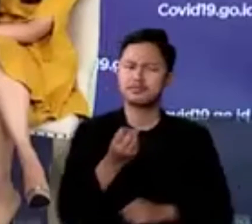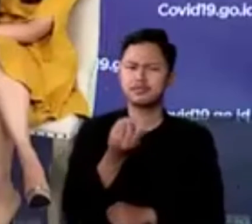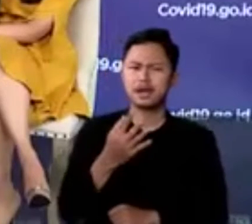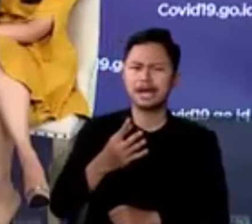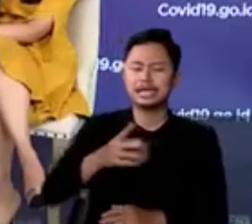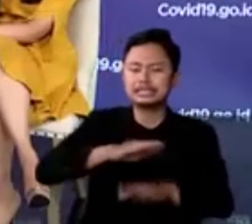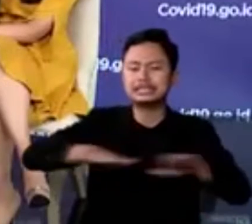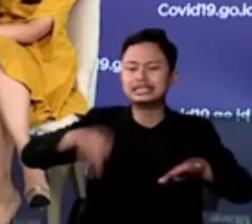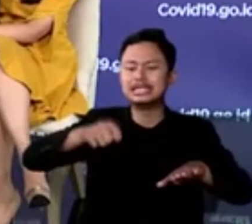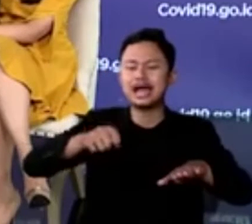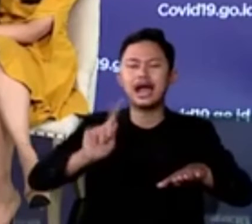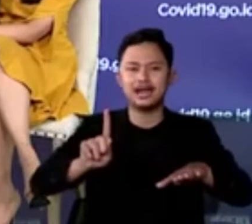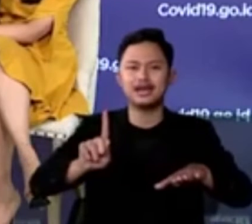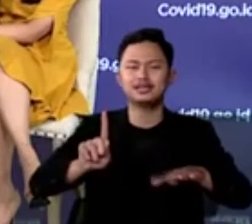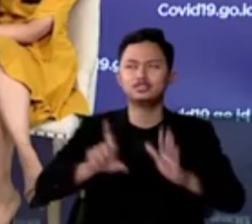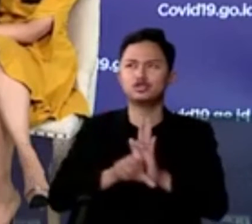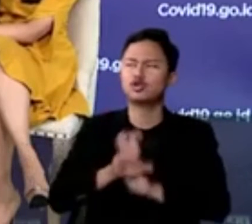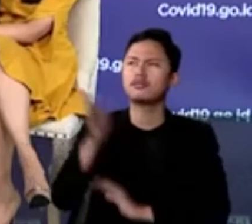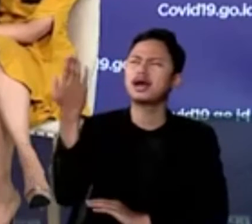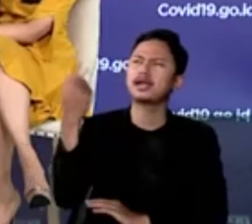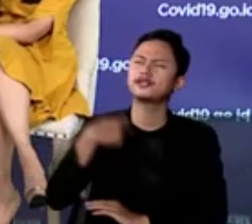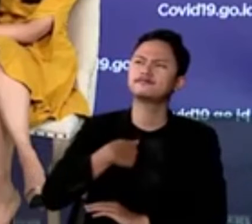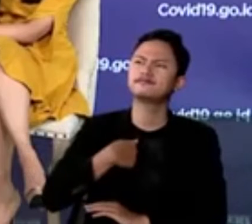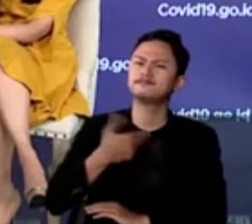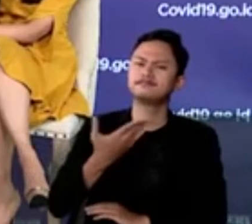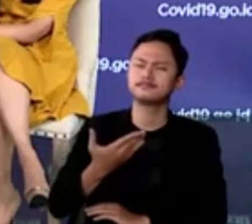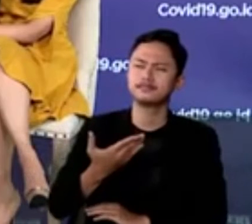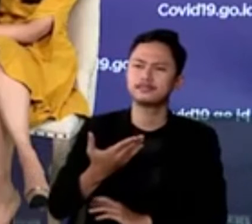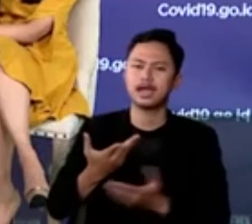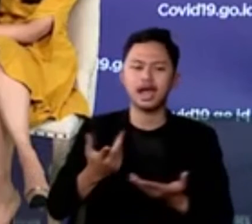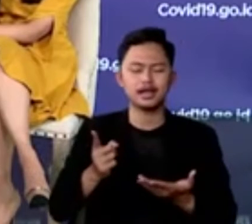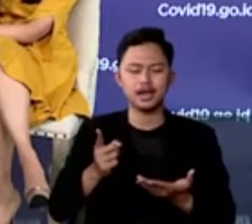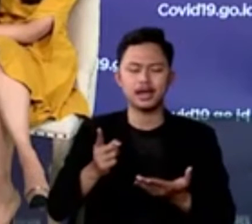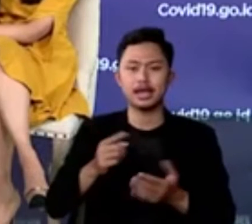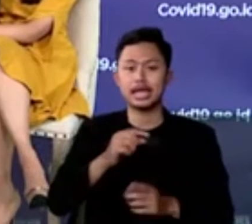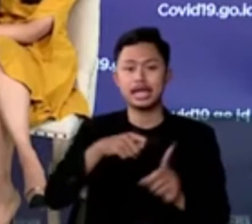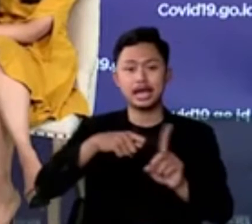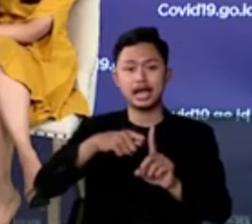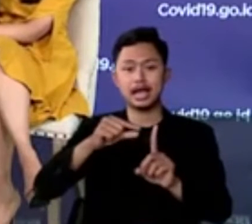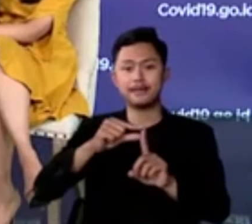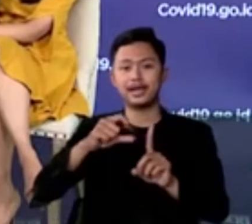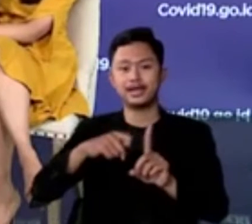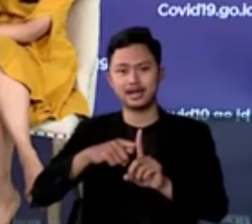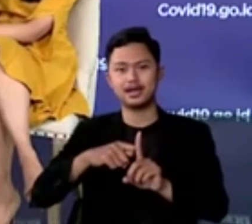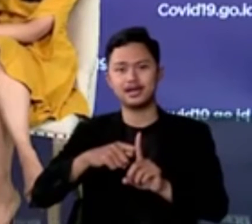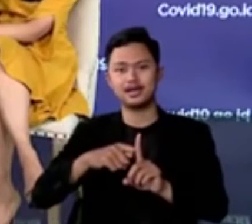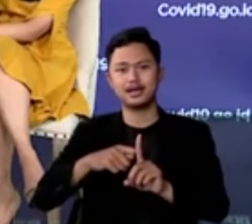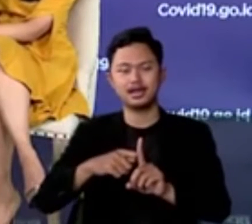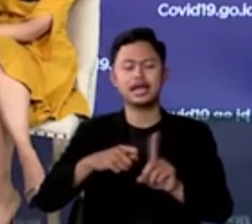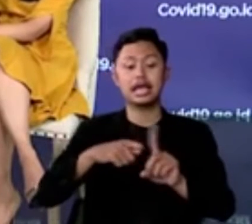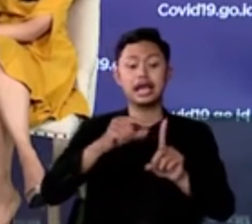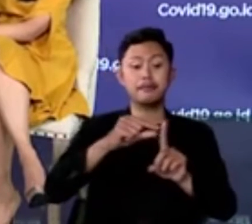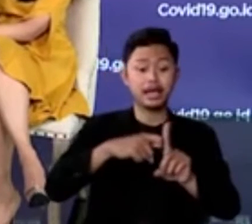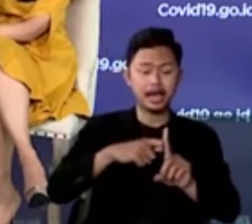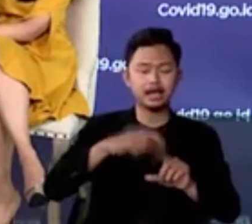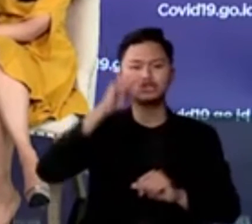persidangan misalnya Kemarin saya sempat di apa namanya di KPK gitu Ada sosok adegan tetapi